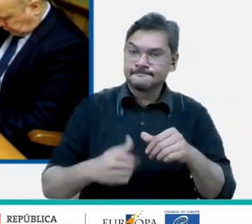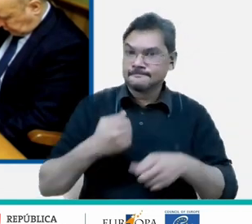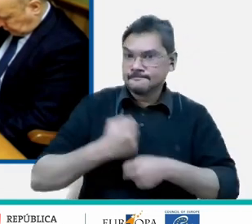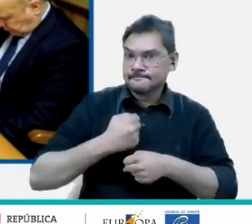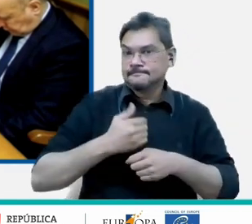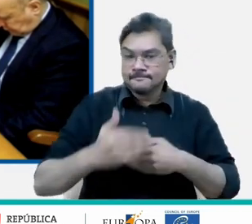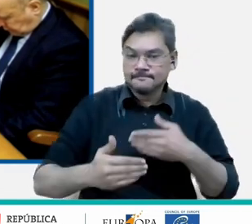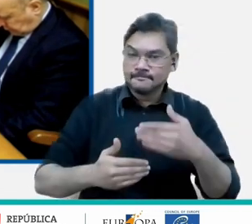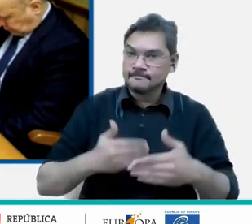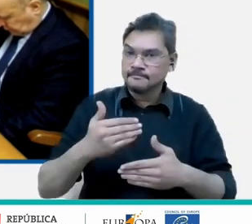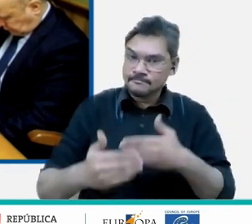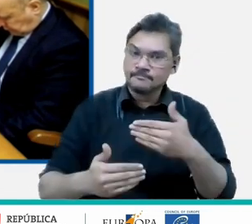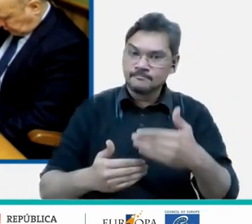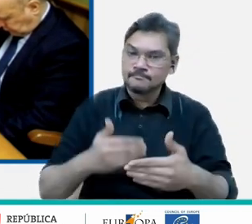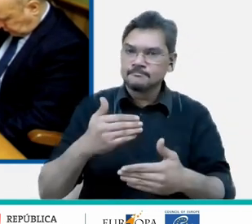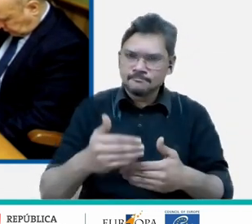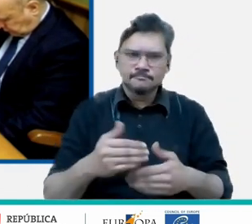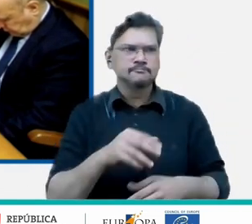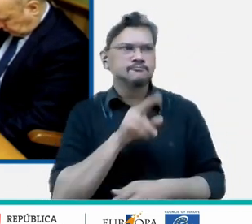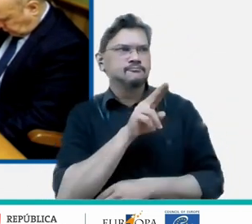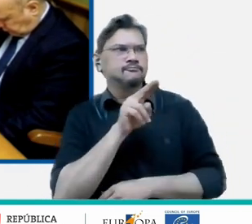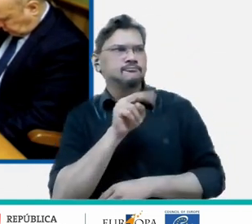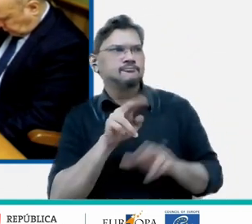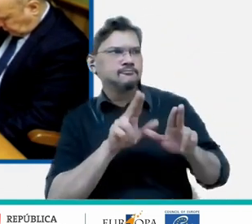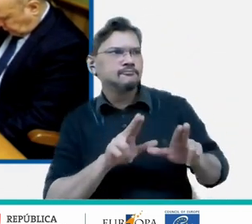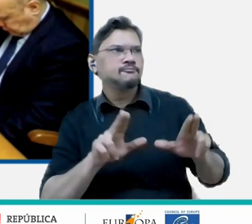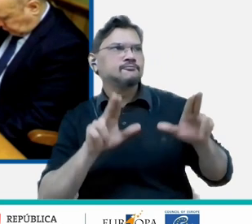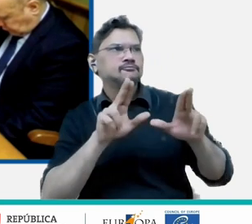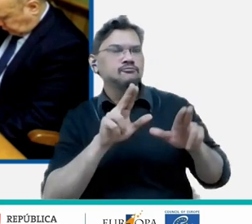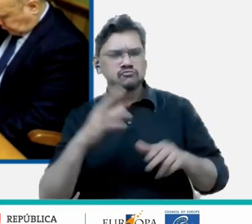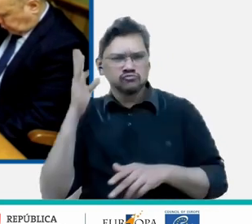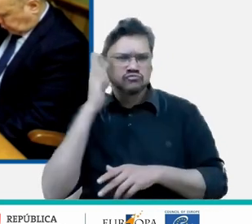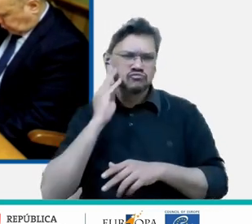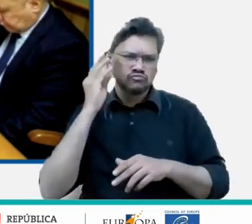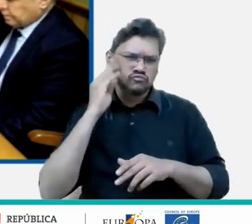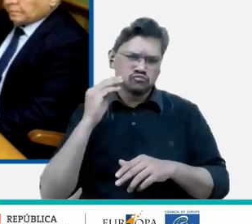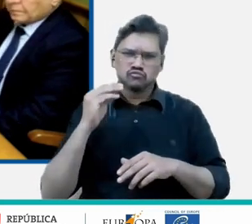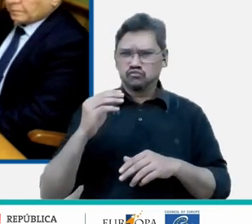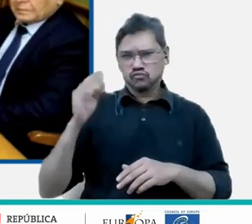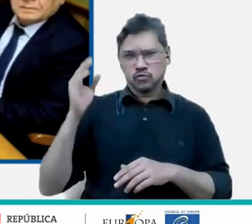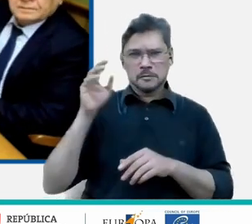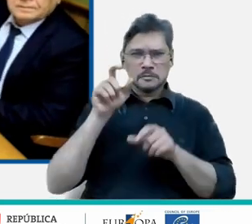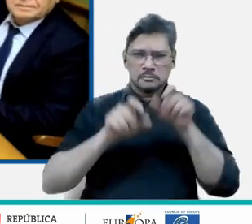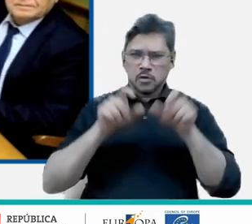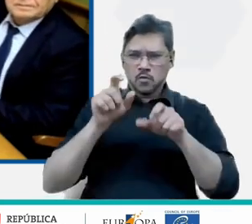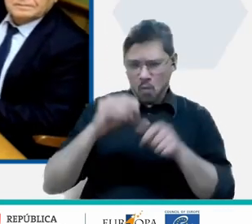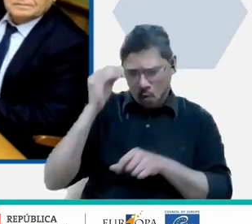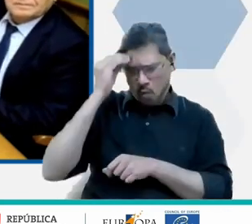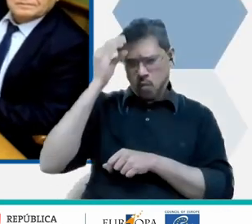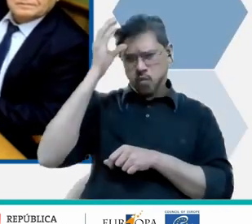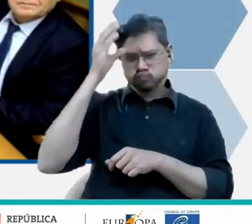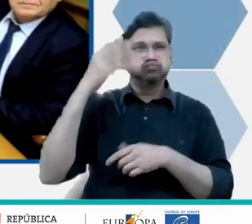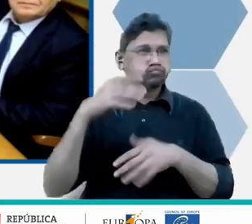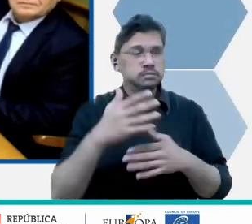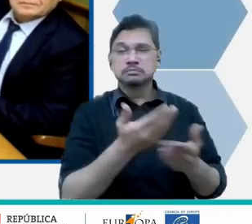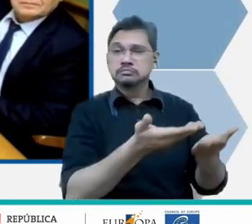ключевыми структурами. Хочу отметить, что в начале ноября мы имели возможность обсудить этот